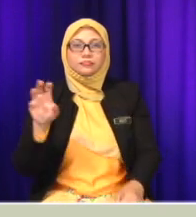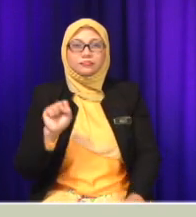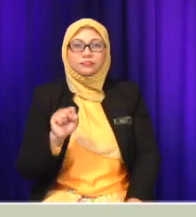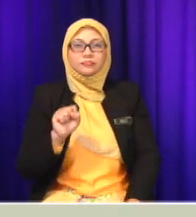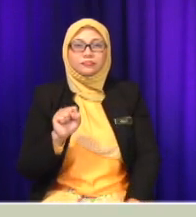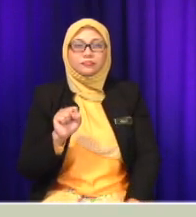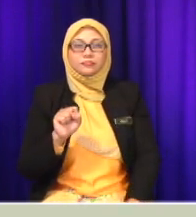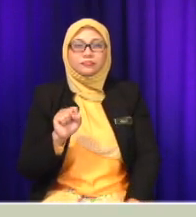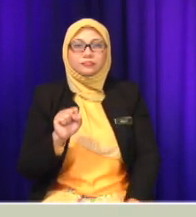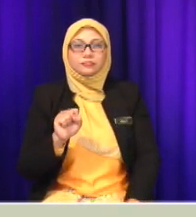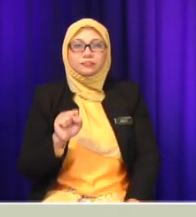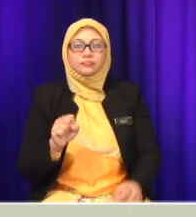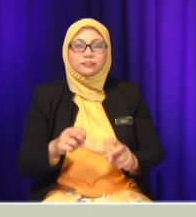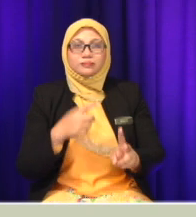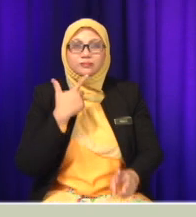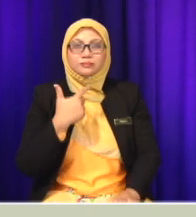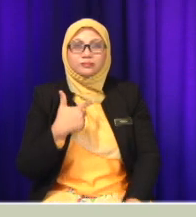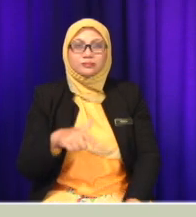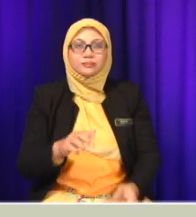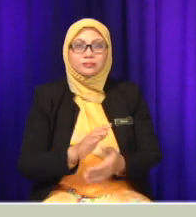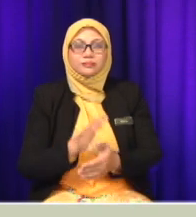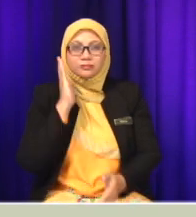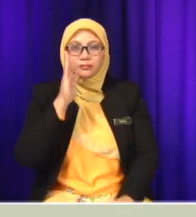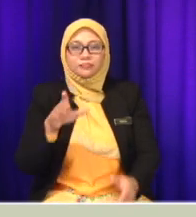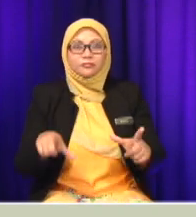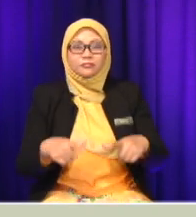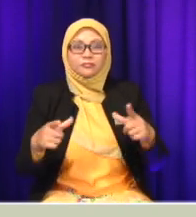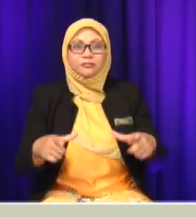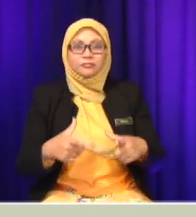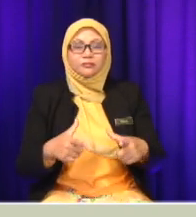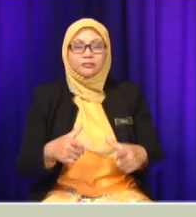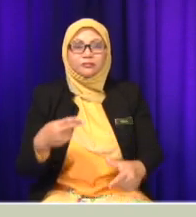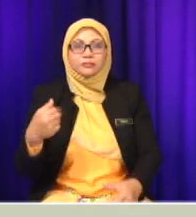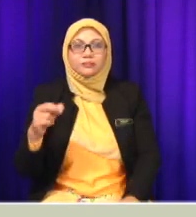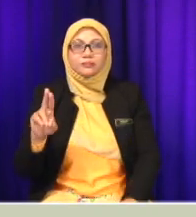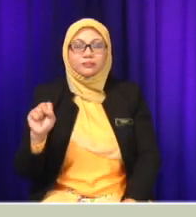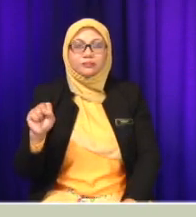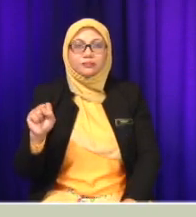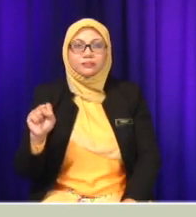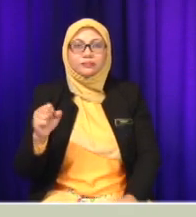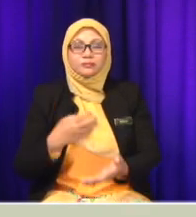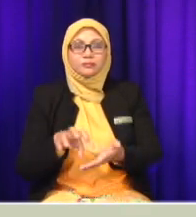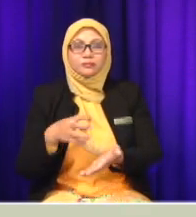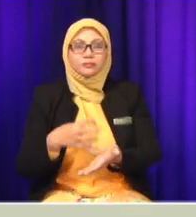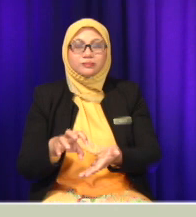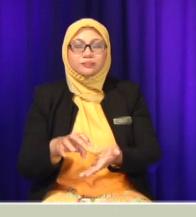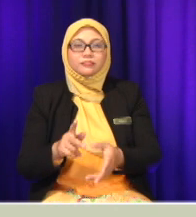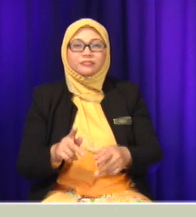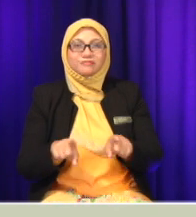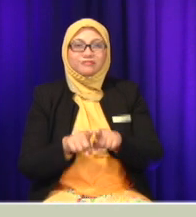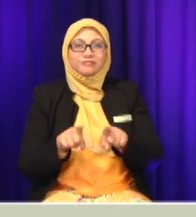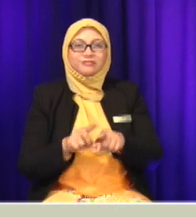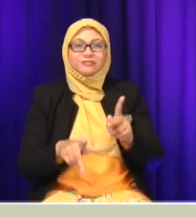digunakan terlalu lama sampai satu Masa dia akan mengalami kehausan begitu juga kalau kita tak menjaga sistem pelinciran dengan baik